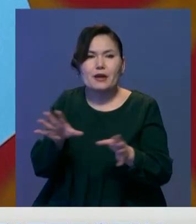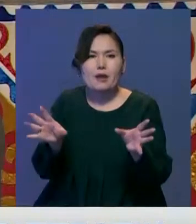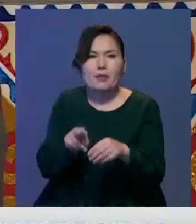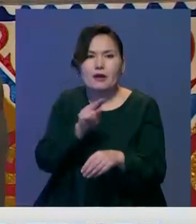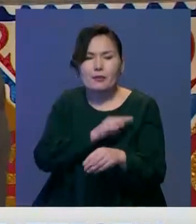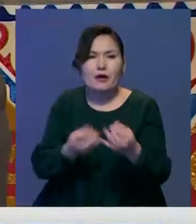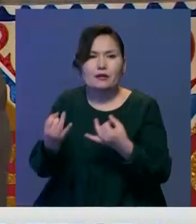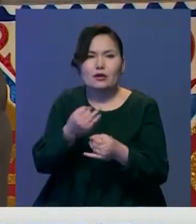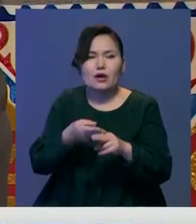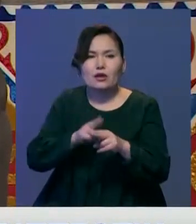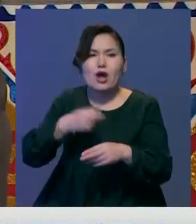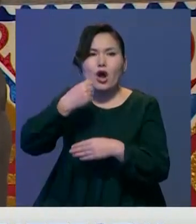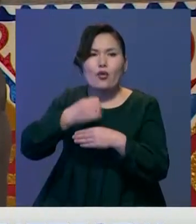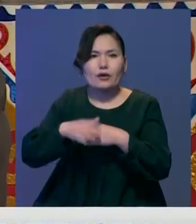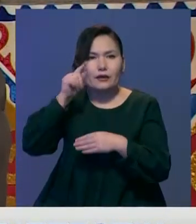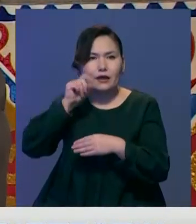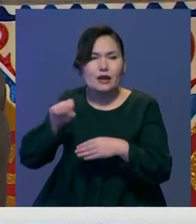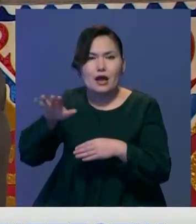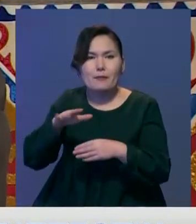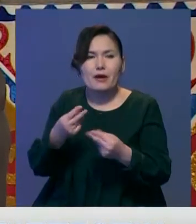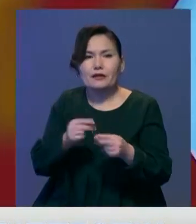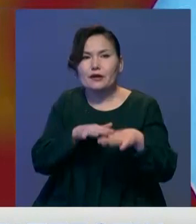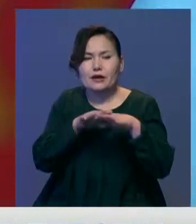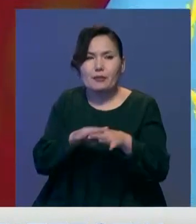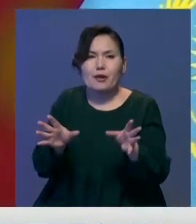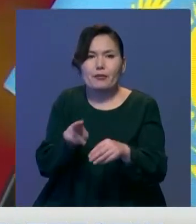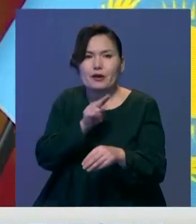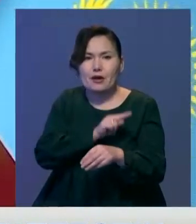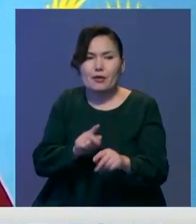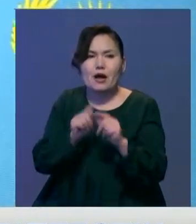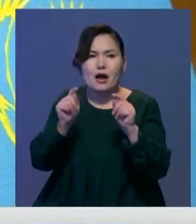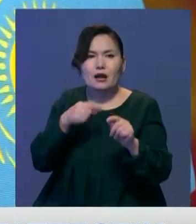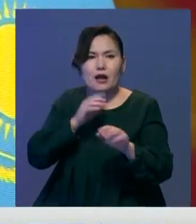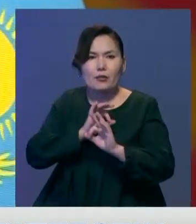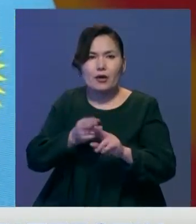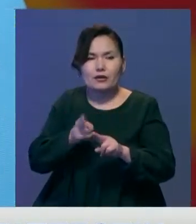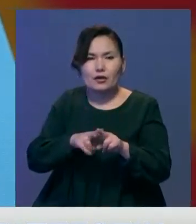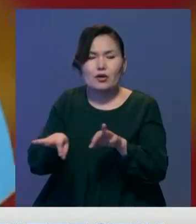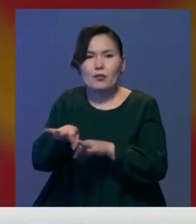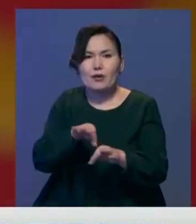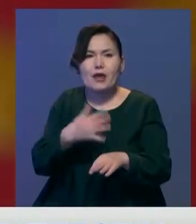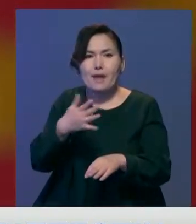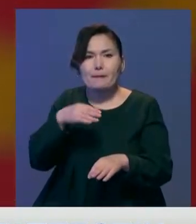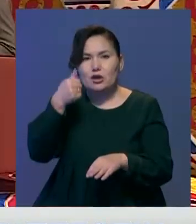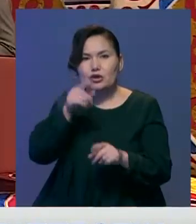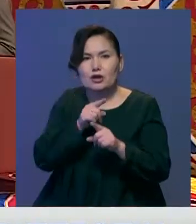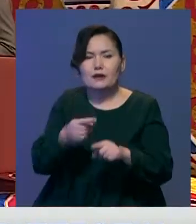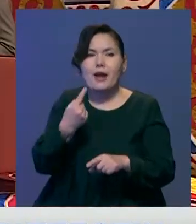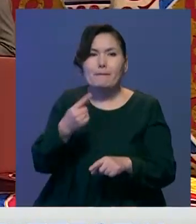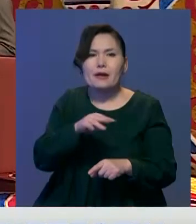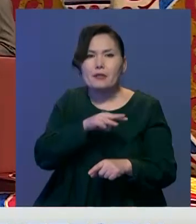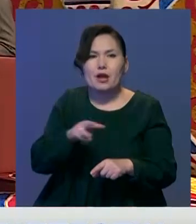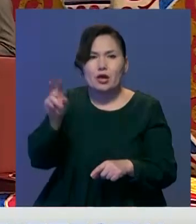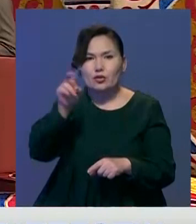турасында әңгіме қозғалып, Орталық Азияда инвестициялық әріптестік құрылғаны туралы айтылды. Сол жобаға 5 жыл ішінде 1 миллиард